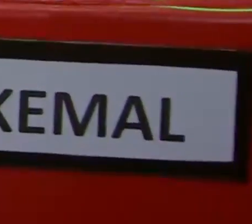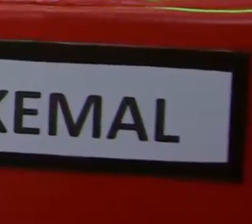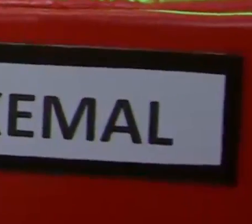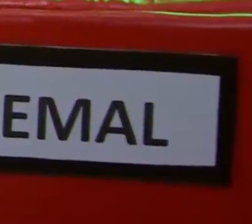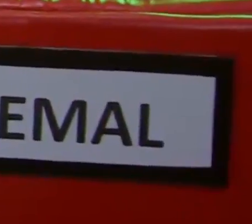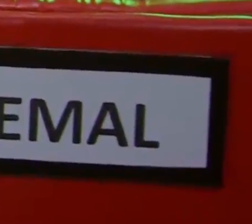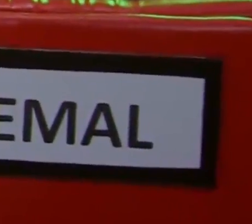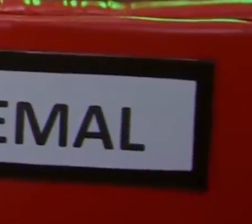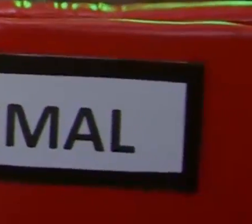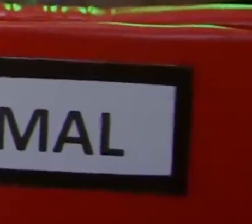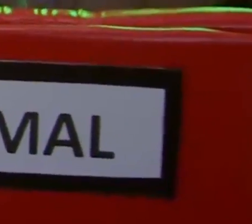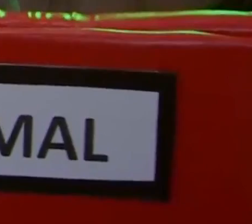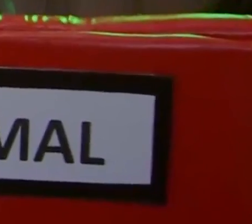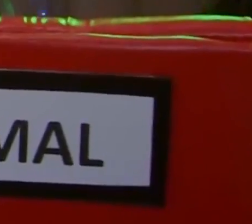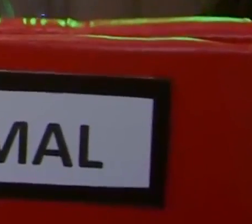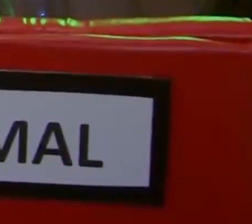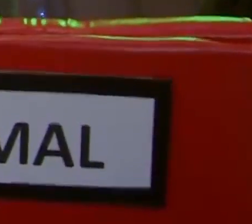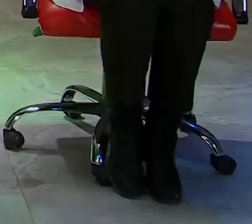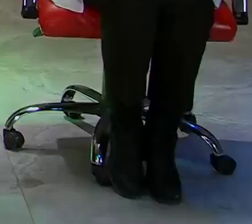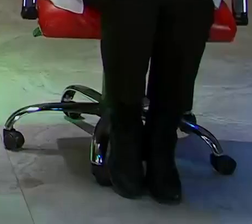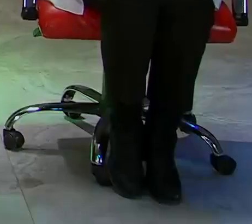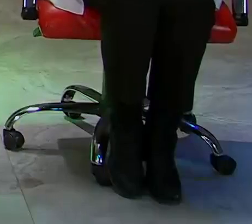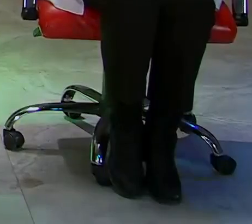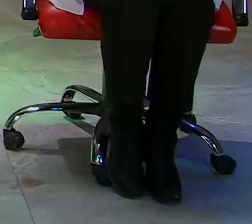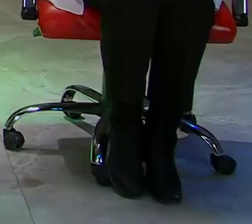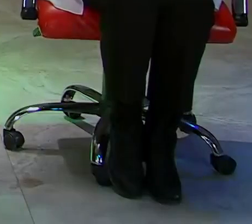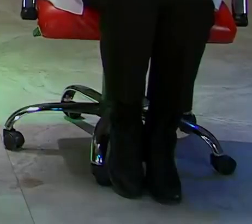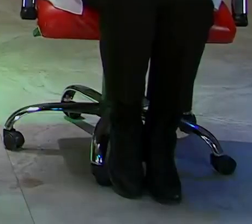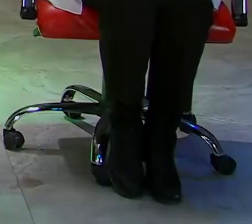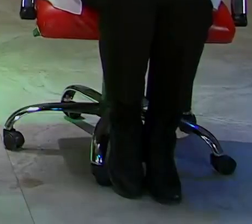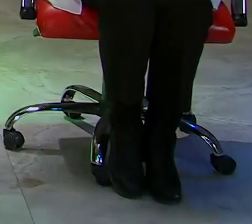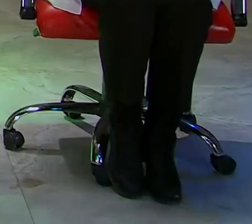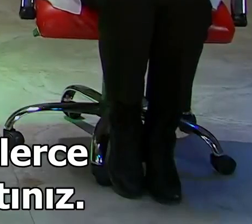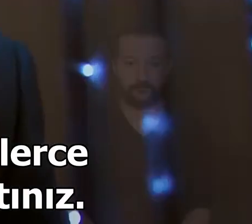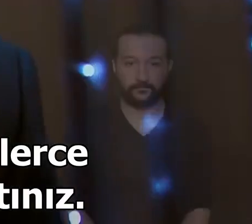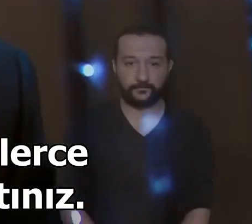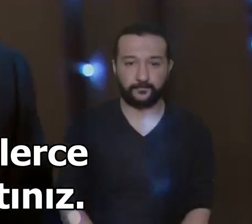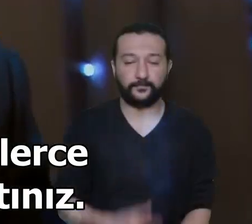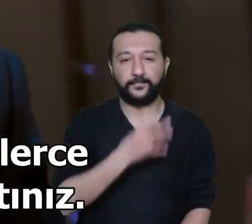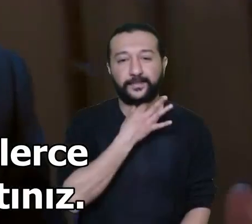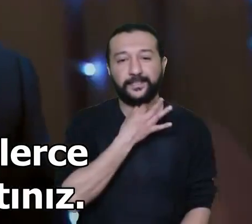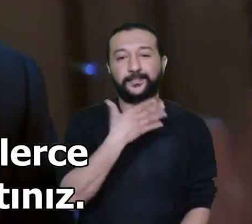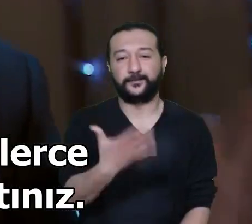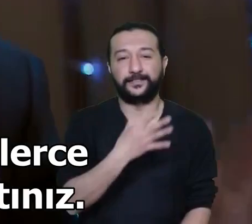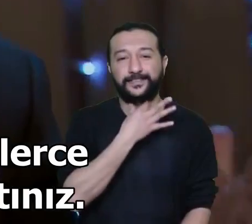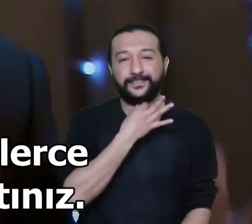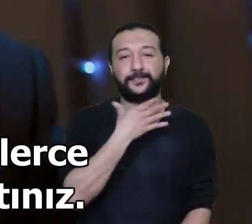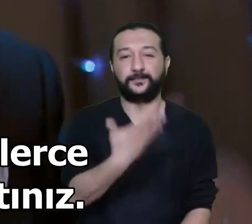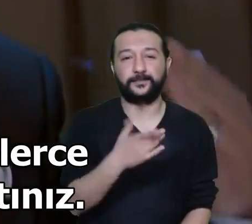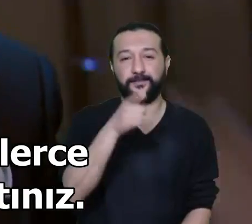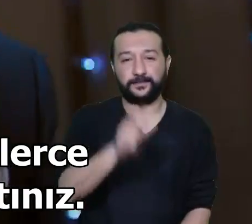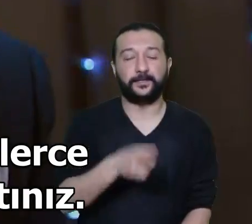göreyim yüzünü, bir göreyim yüz. Kollarını iki yana açıp bitirdi. Teşekkürler,